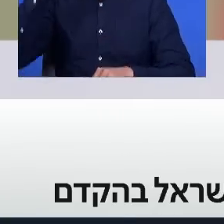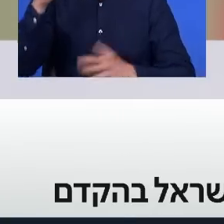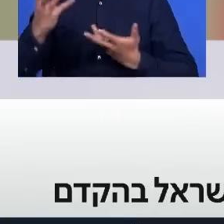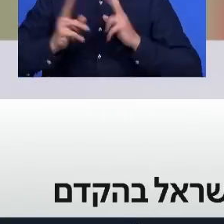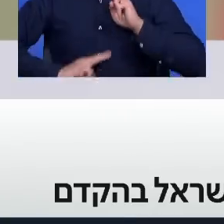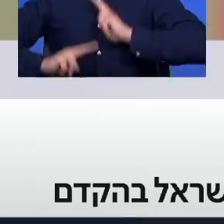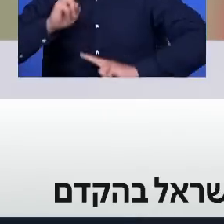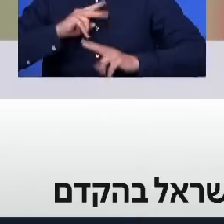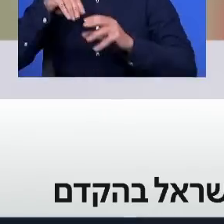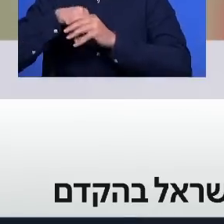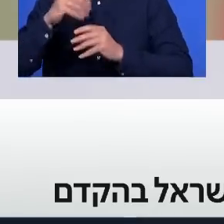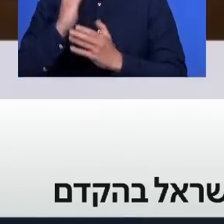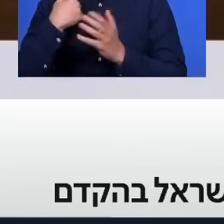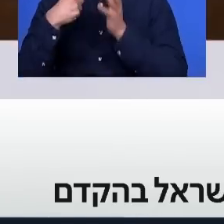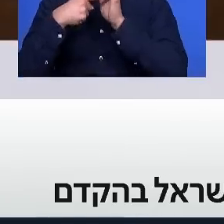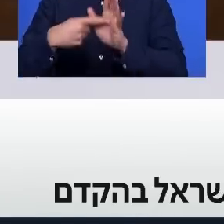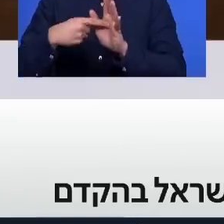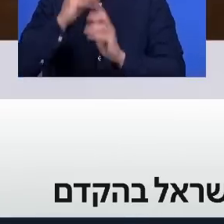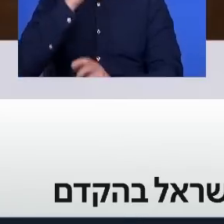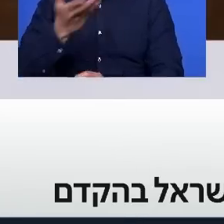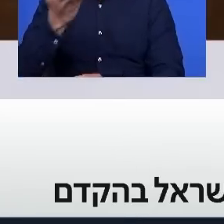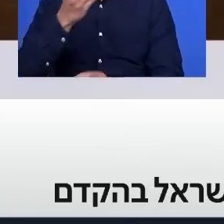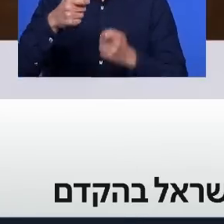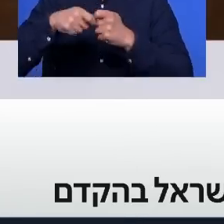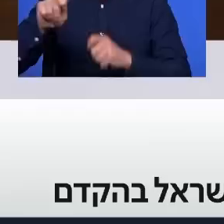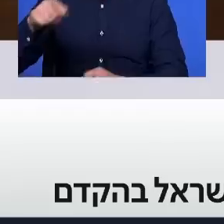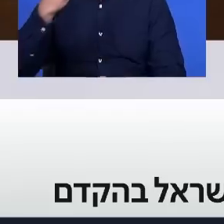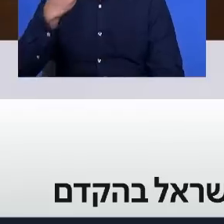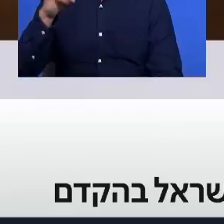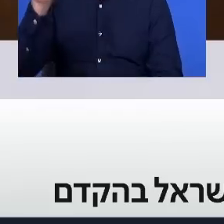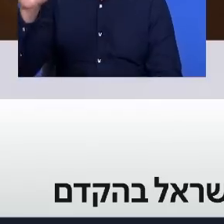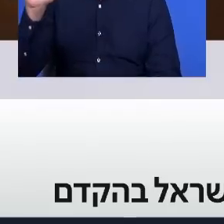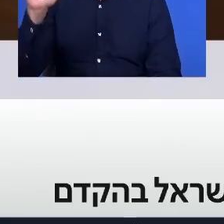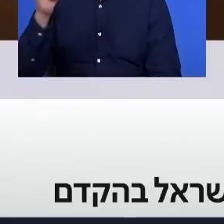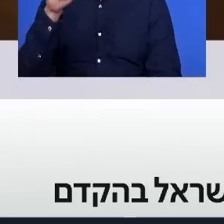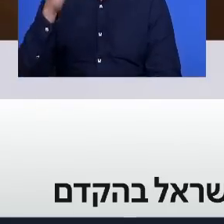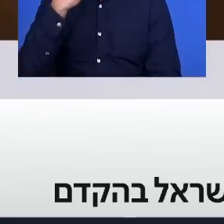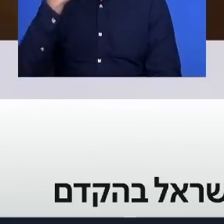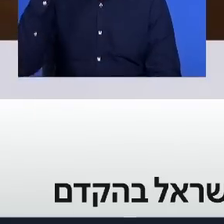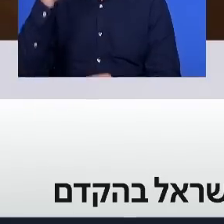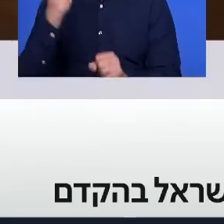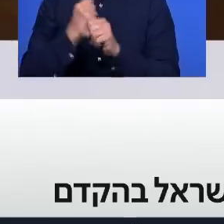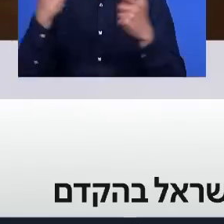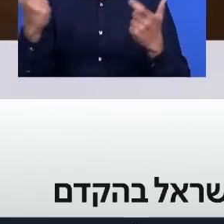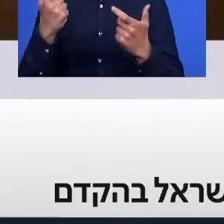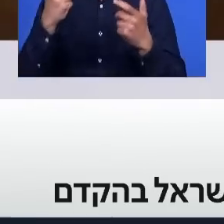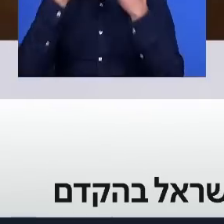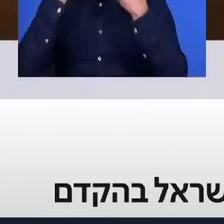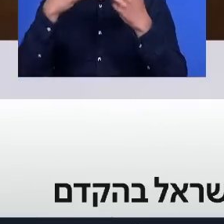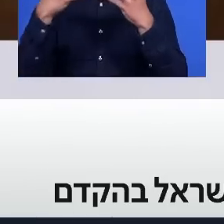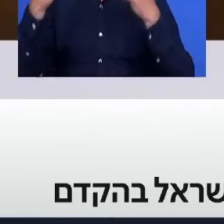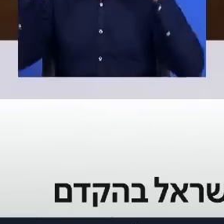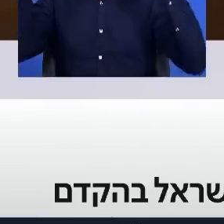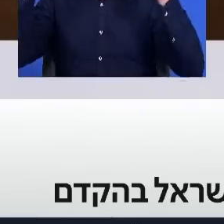אני רוצה בהקשר הזה להראות לך ולצופים את אותו חבר פרלמנט, עימד אל-אדואן, לפני שנתיים במבצע שומר החומות, בהפגנה ברבת עמון,